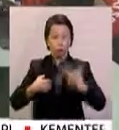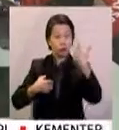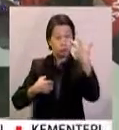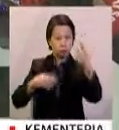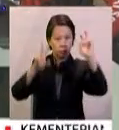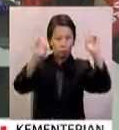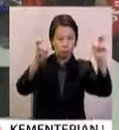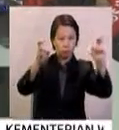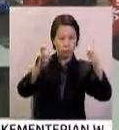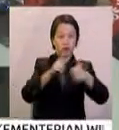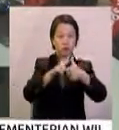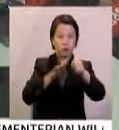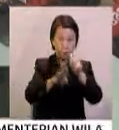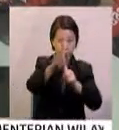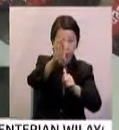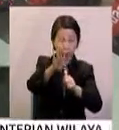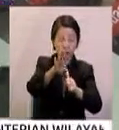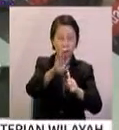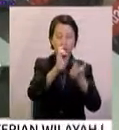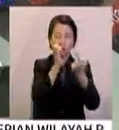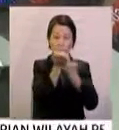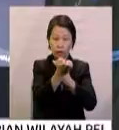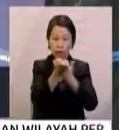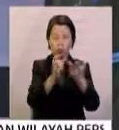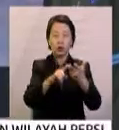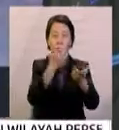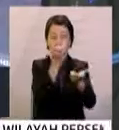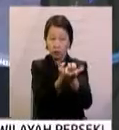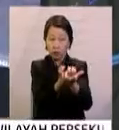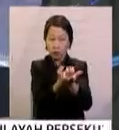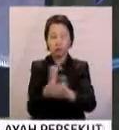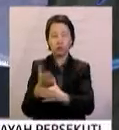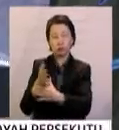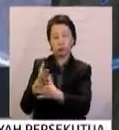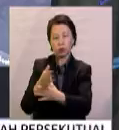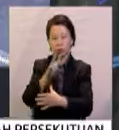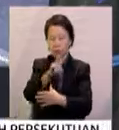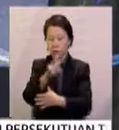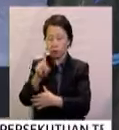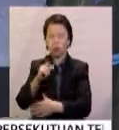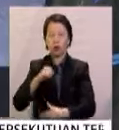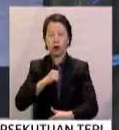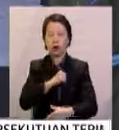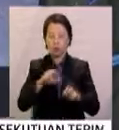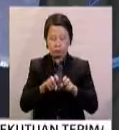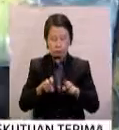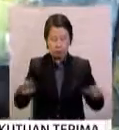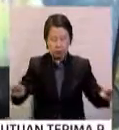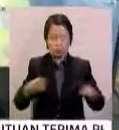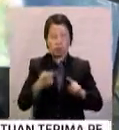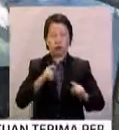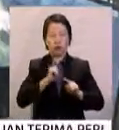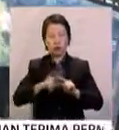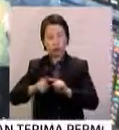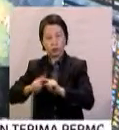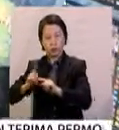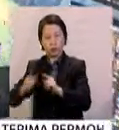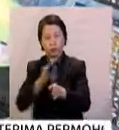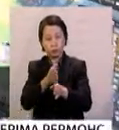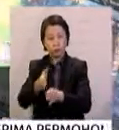tema utama iaitu pembangunan, ekosistem dan ekonomi menerusi perkongsian 21 ahli panel daripada pelbagai